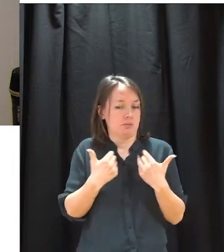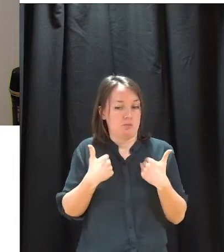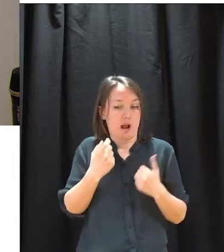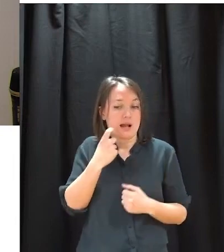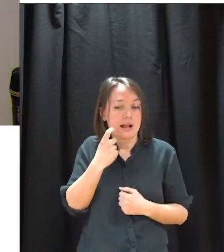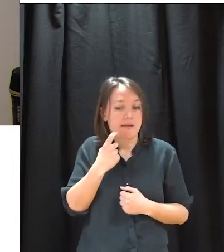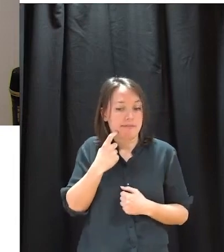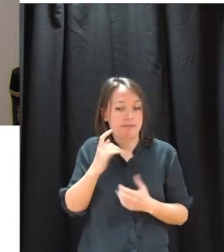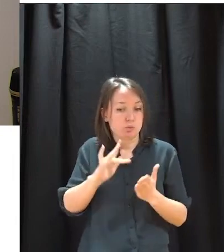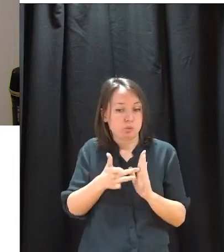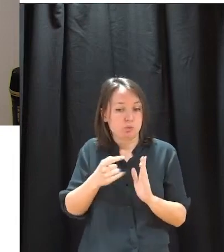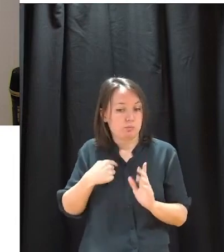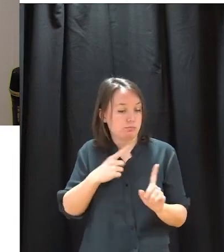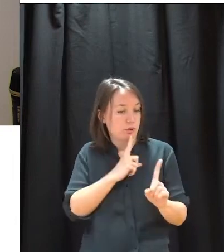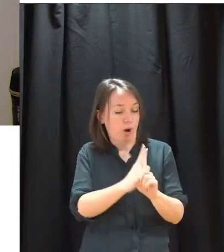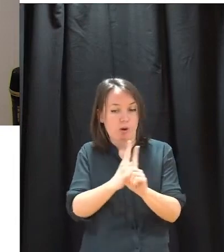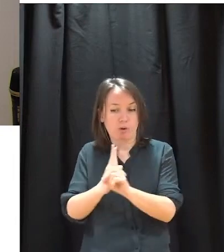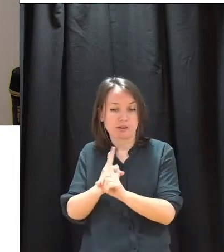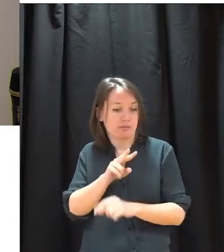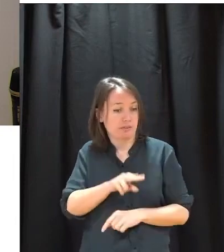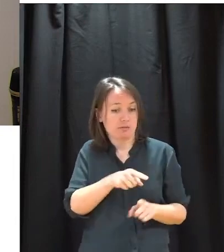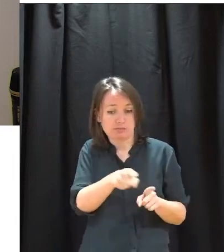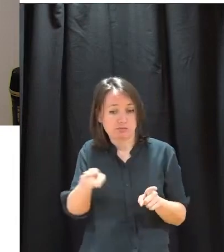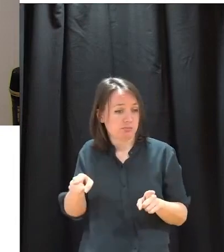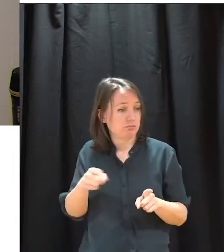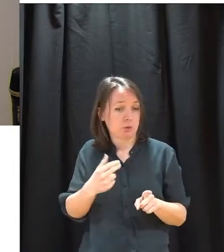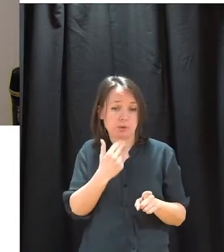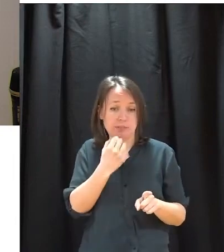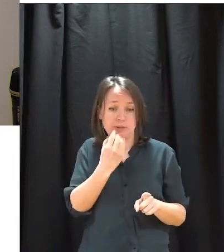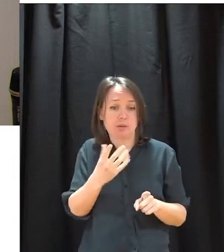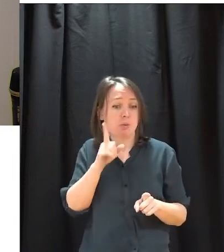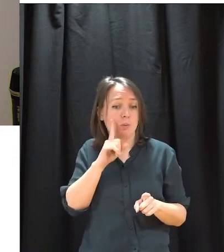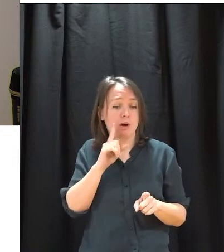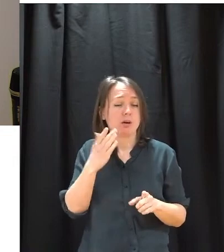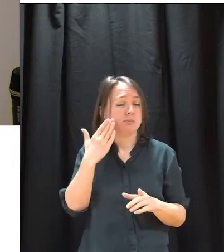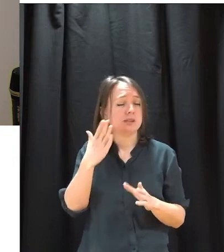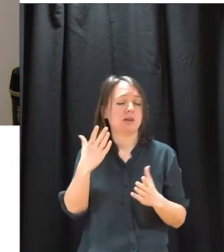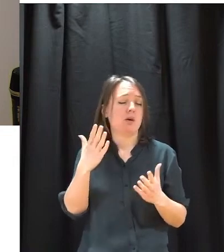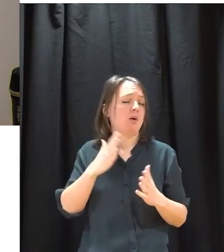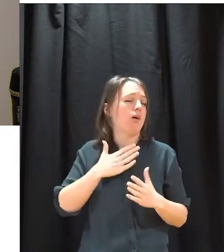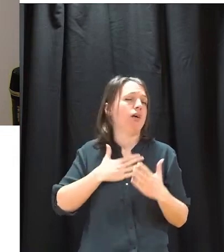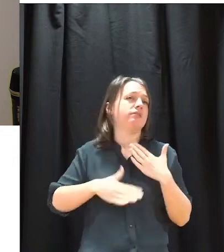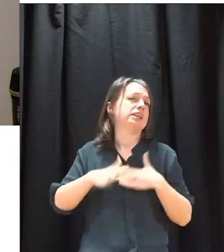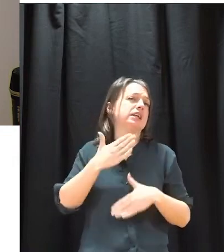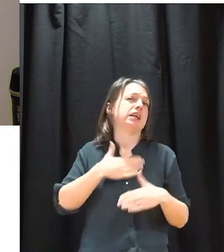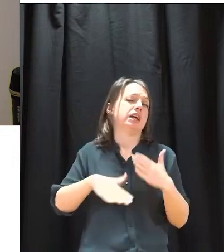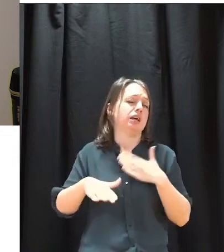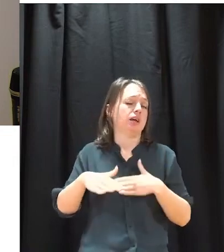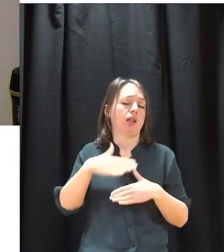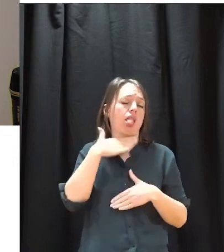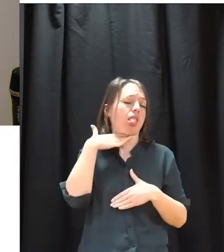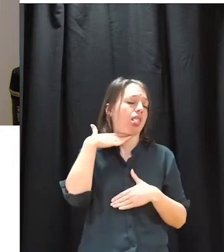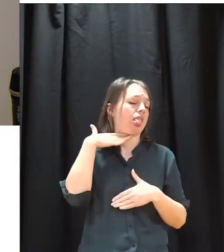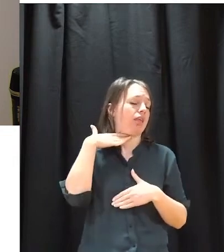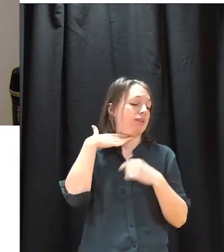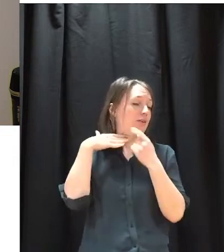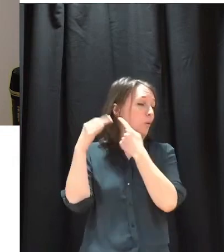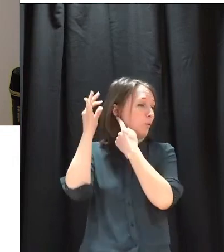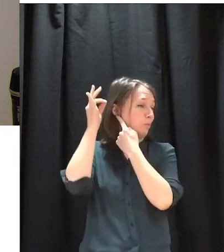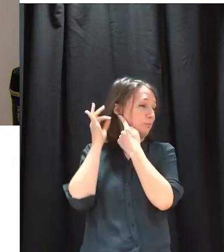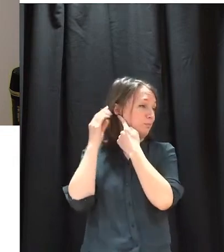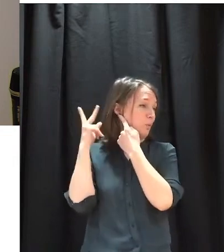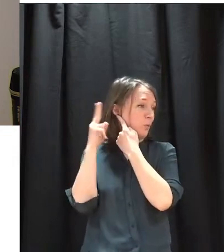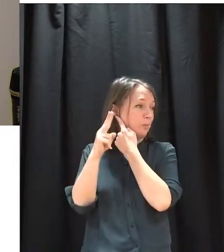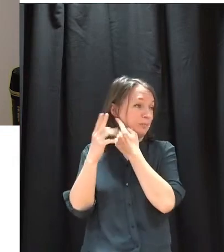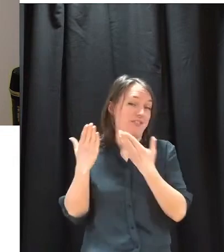finalement, ça, l'utilisent bien aussi, parce que quand ils en ont assez ou quand ils sont fatigués, ils coupent leur implant ou leur appareil, et